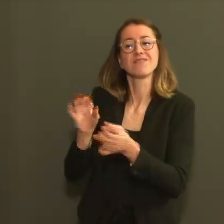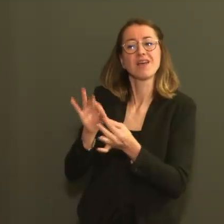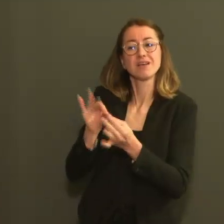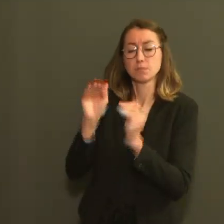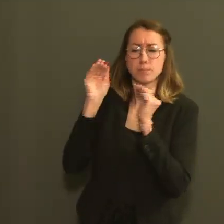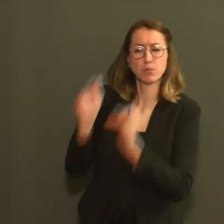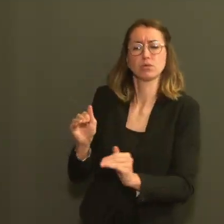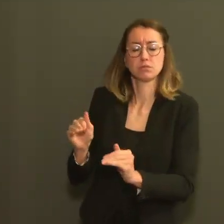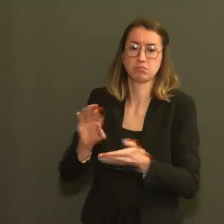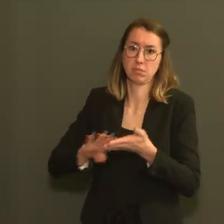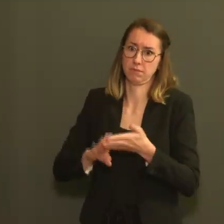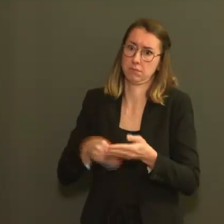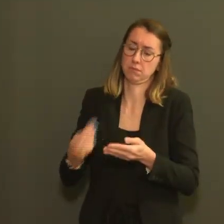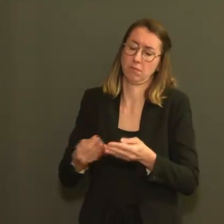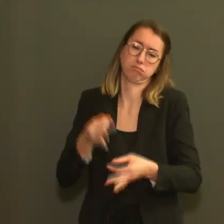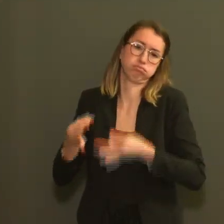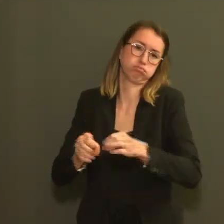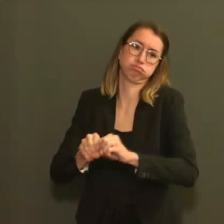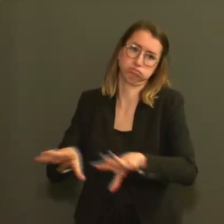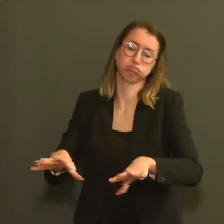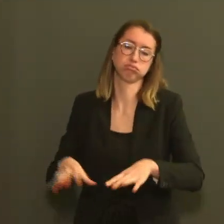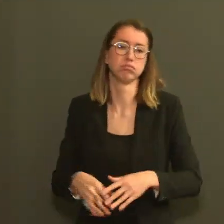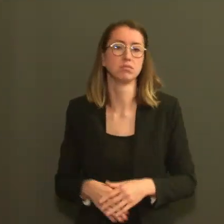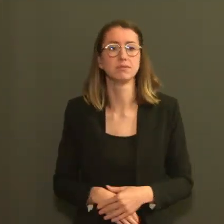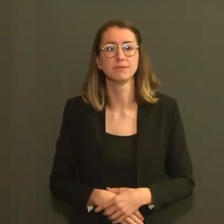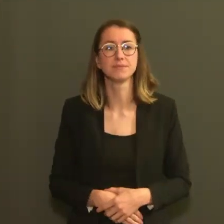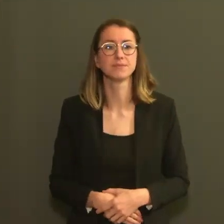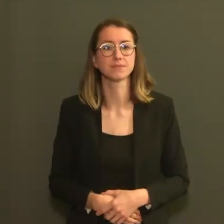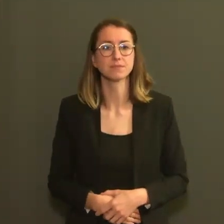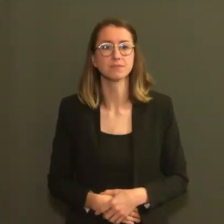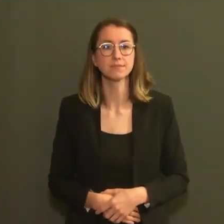Alors, dans le thème que nous voudrions aborder aujourd'hui avec vous, c'est le